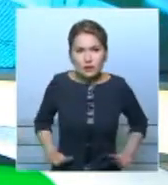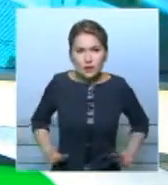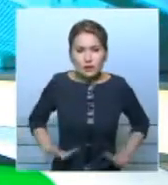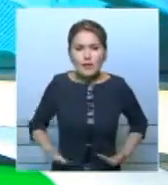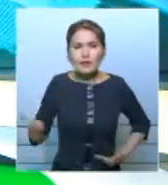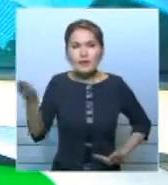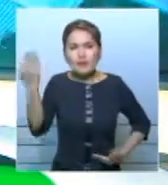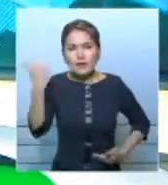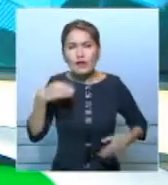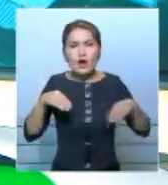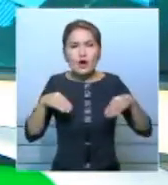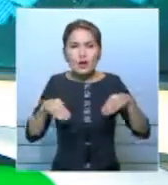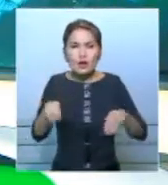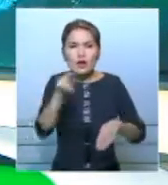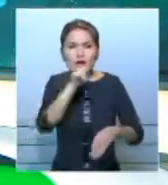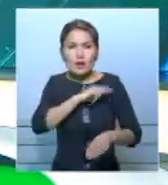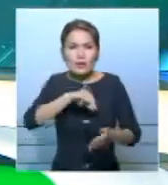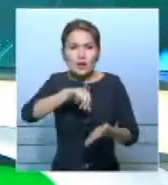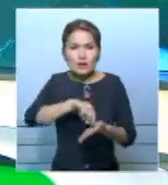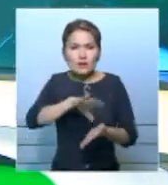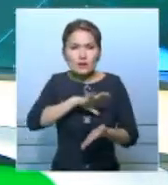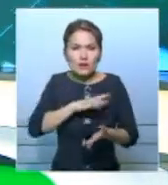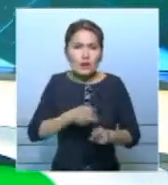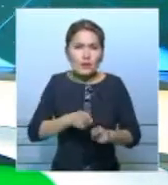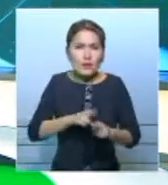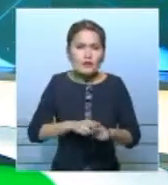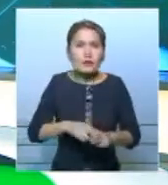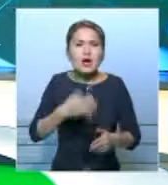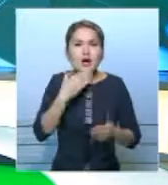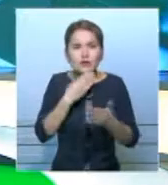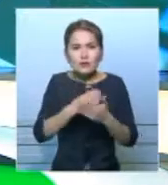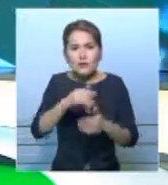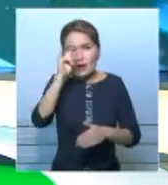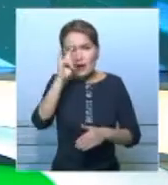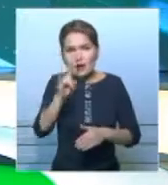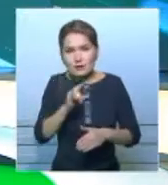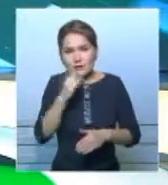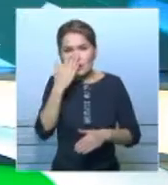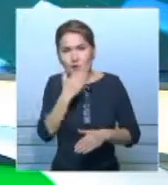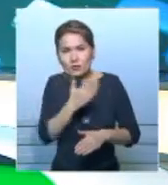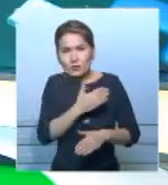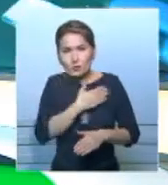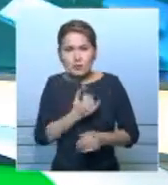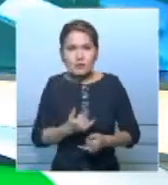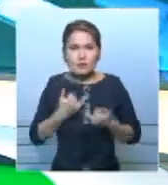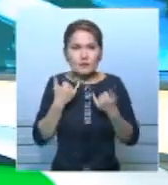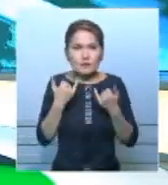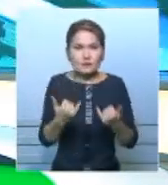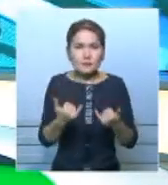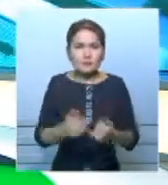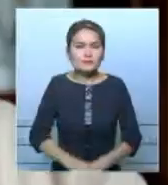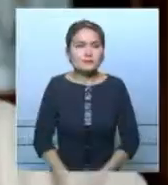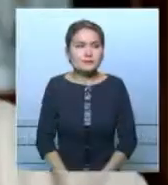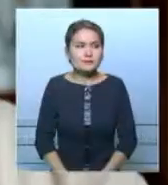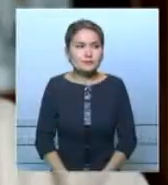қатысқан. Қазақ даласында өткен өмірдің осы бір кезеңін ол еңбек бақытты шағым деп біледі.